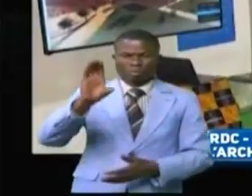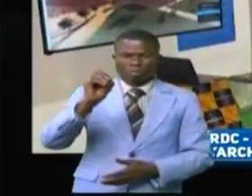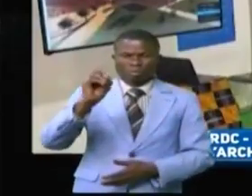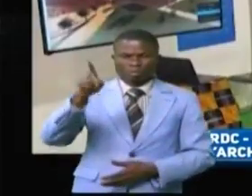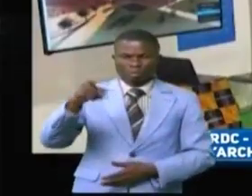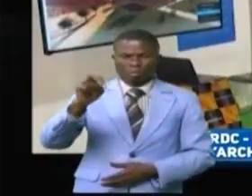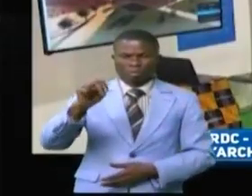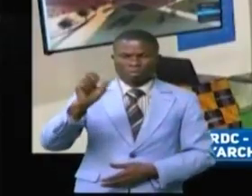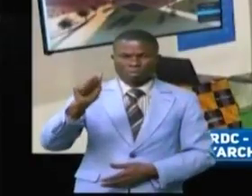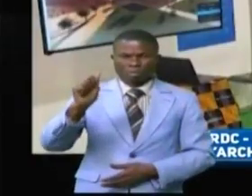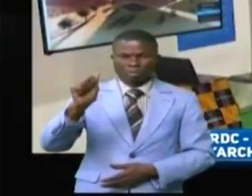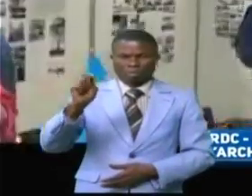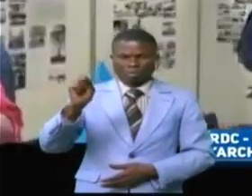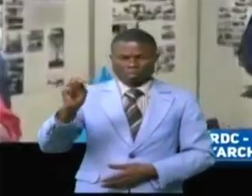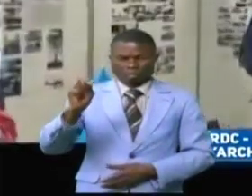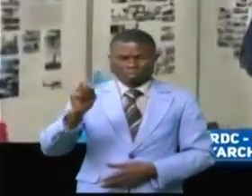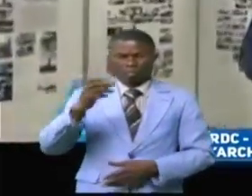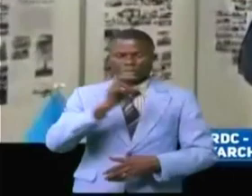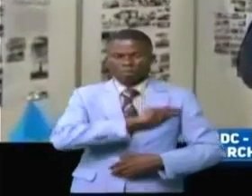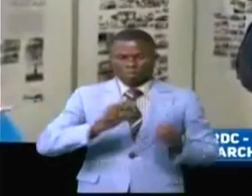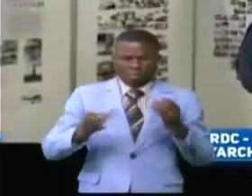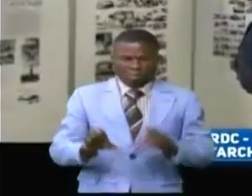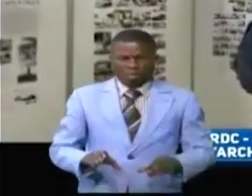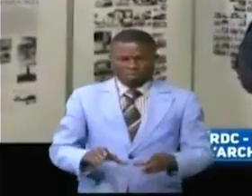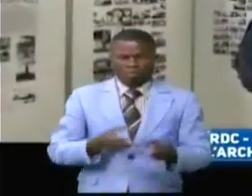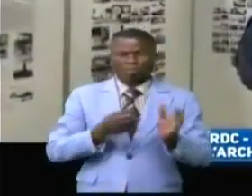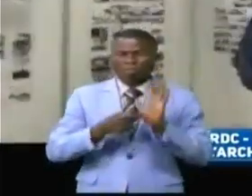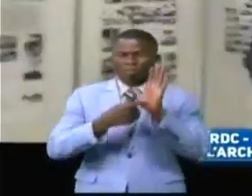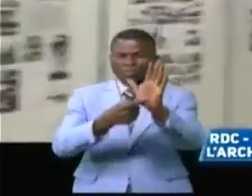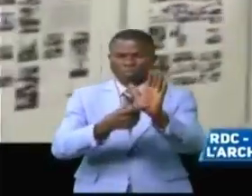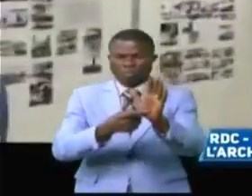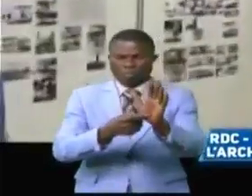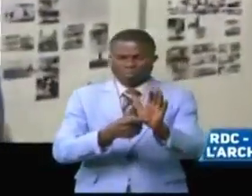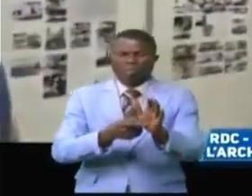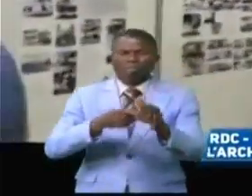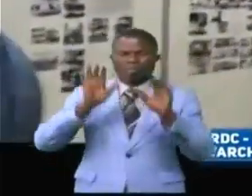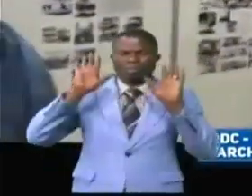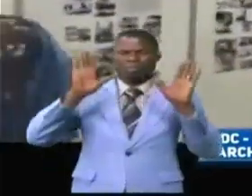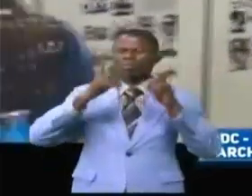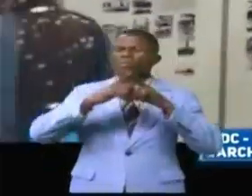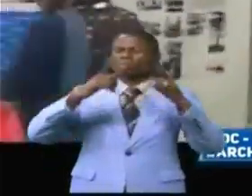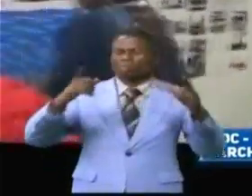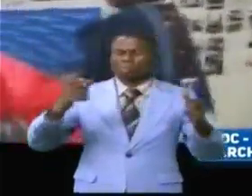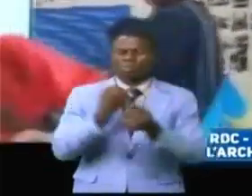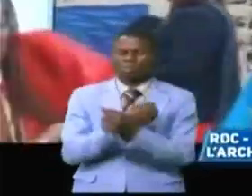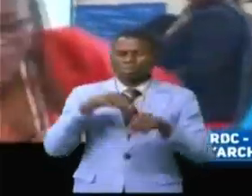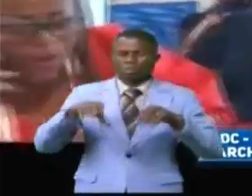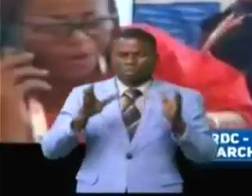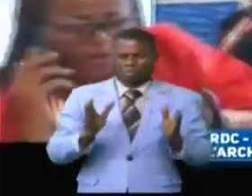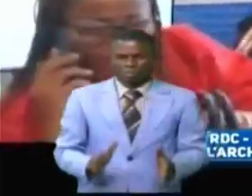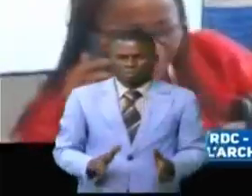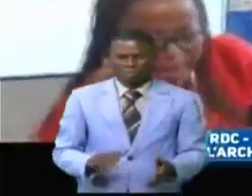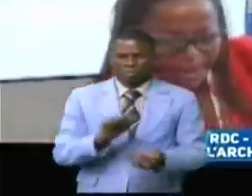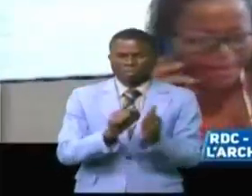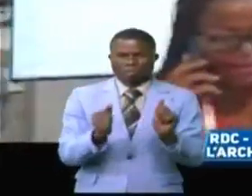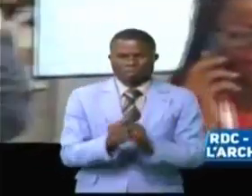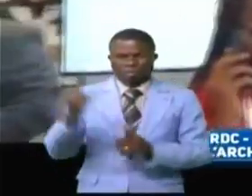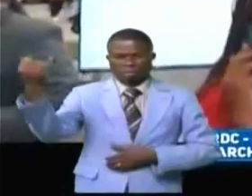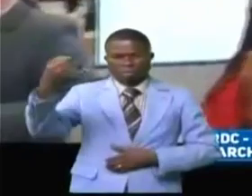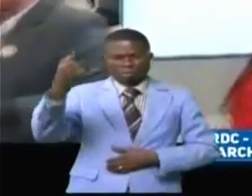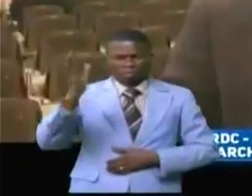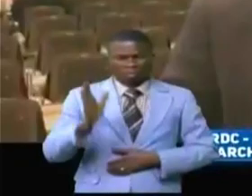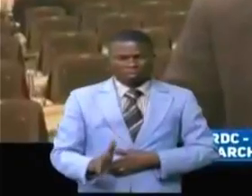RDC avait un stand où il a été exposé des exploits de l'ingéniosité congolaise en matière de